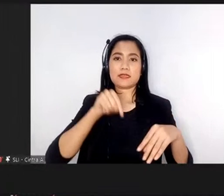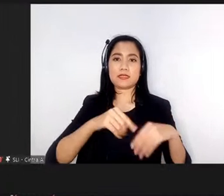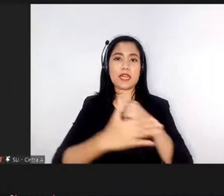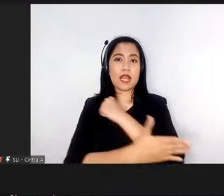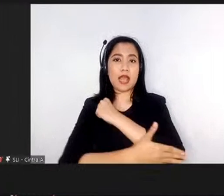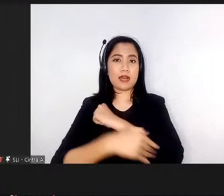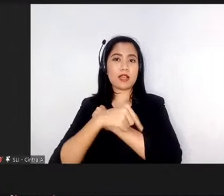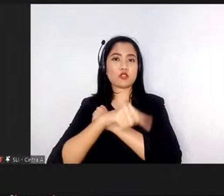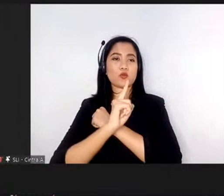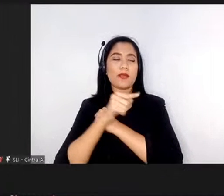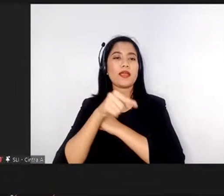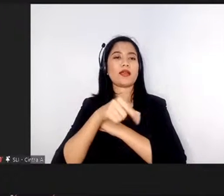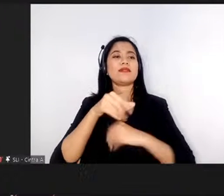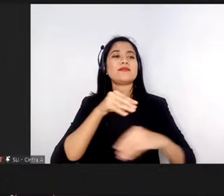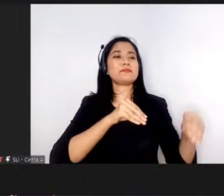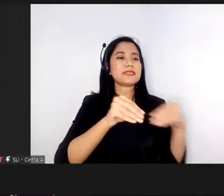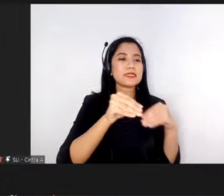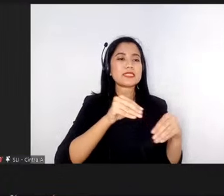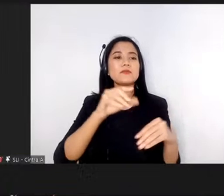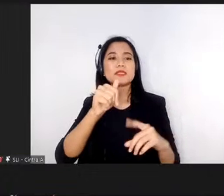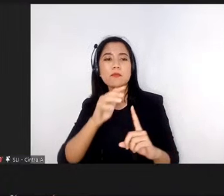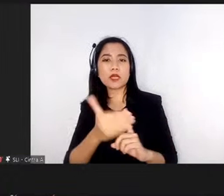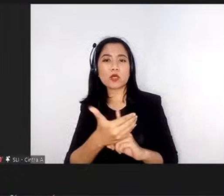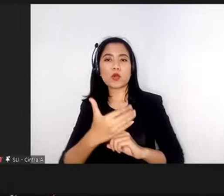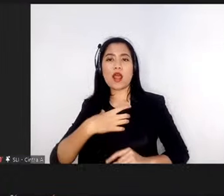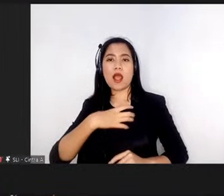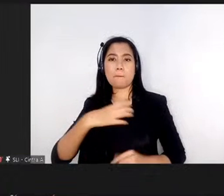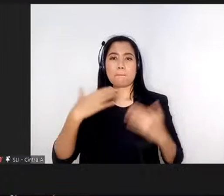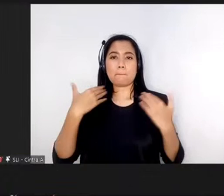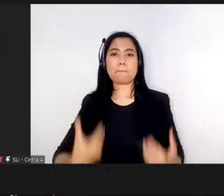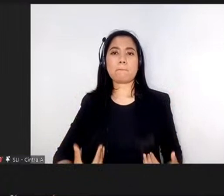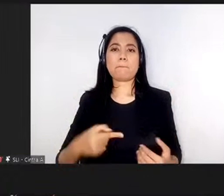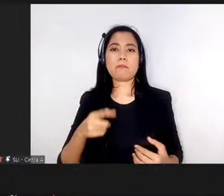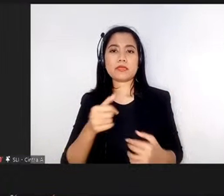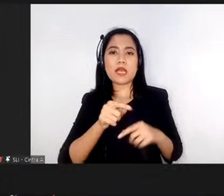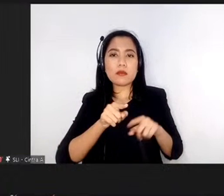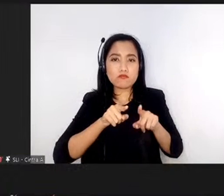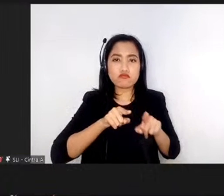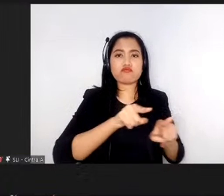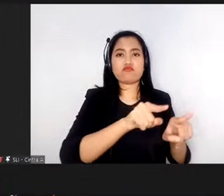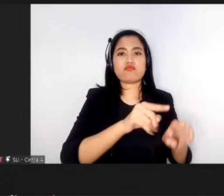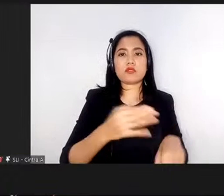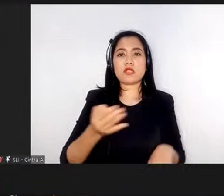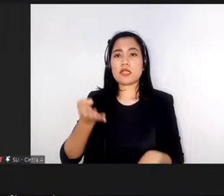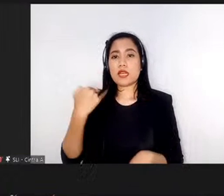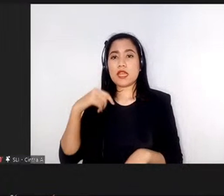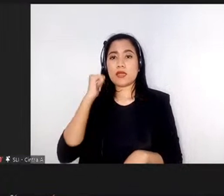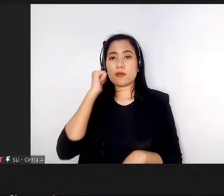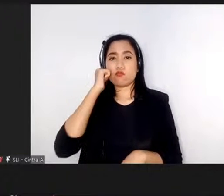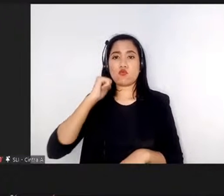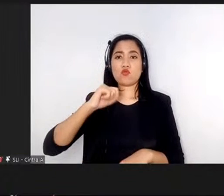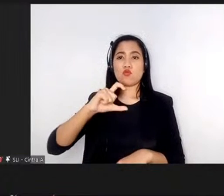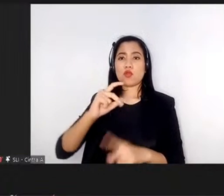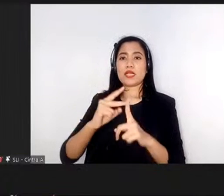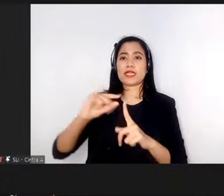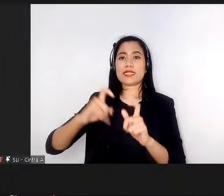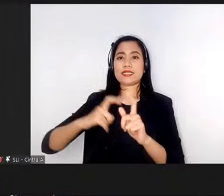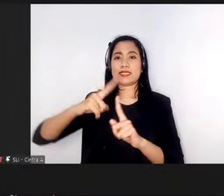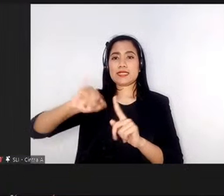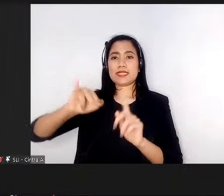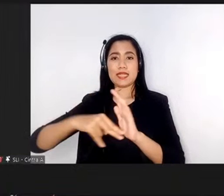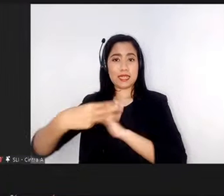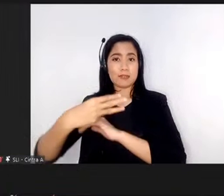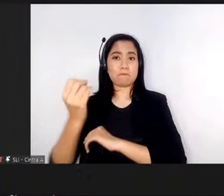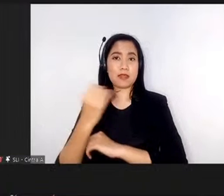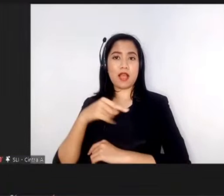HAM di Indonesia berjalan beriringan dan terakhir tadi ada ibu KR k eh beliau menyebutkan pentingnya setiap negara untuk